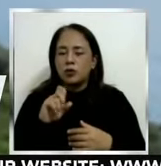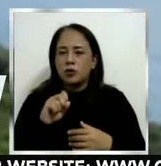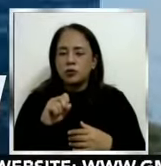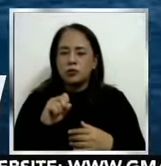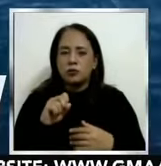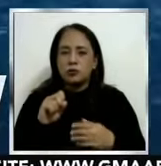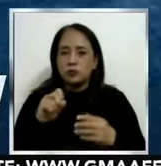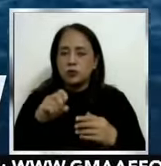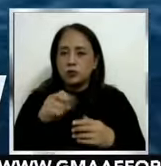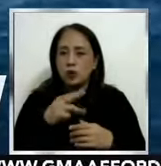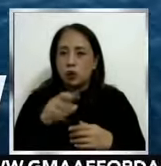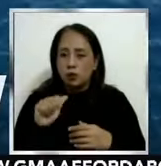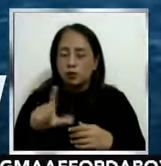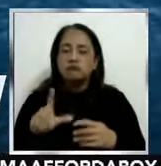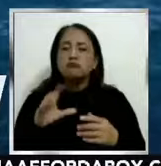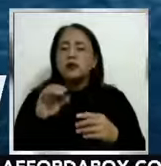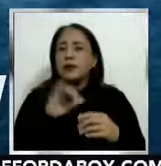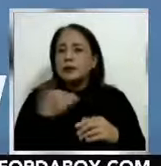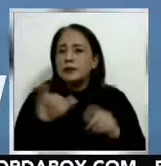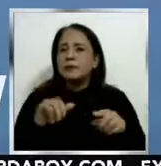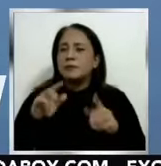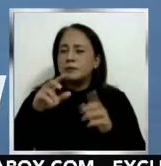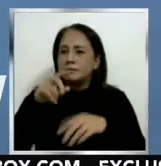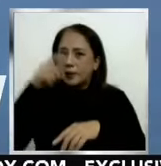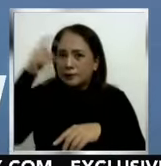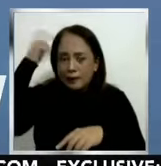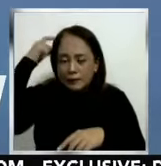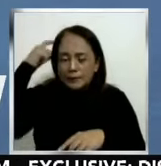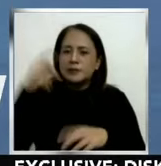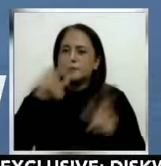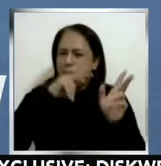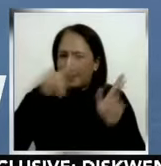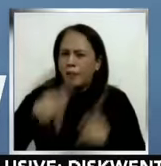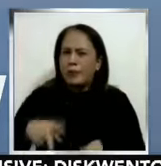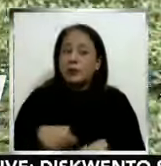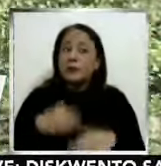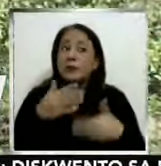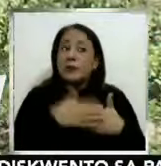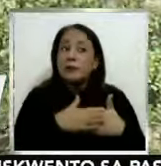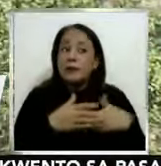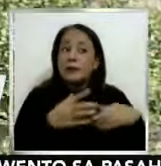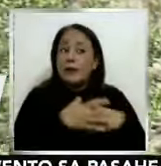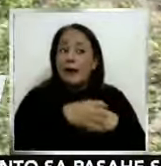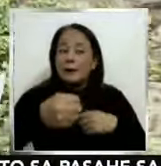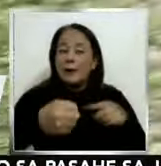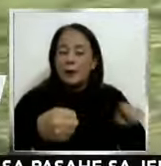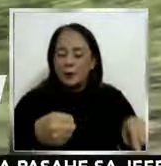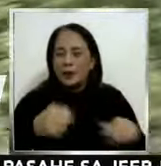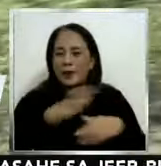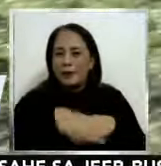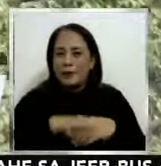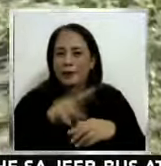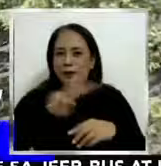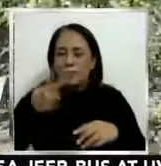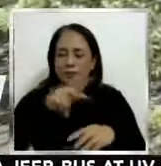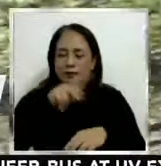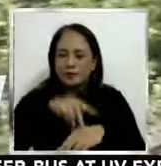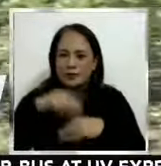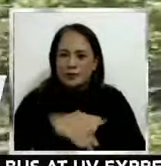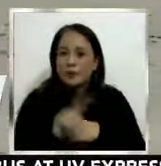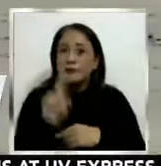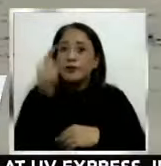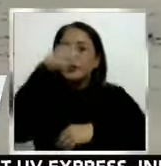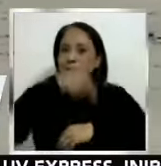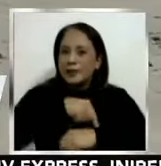at sa Palawan, malapit sa mga inaagaw na teritoryo sa West Philippine Sea. At sa unang pagkakataon, kasama ang tropa ng